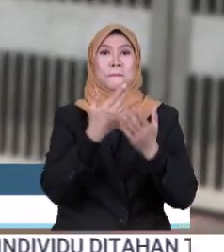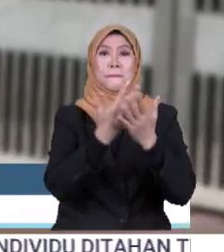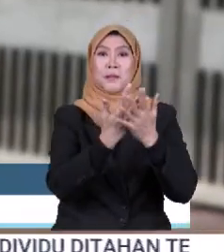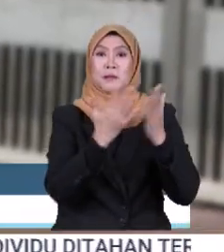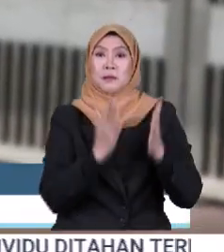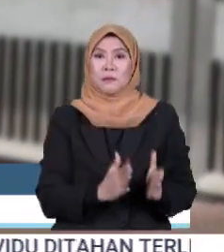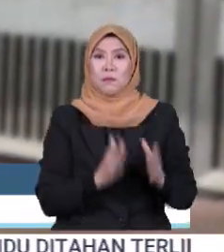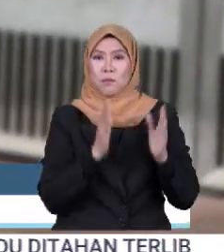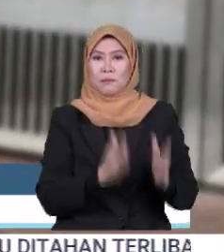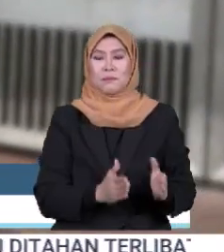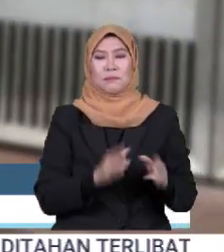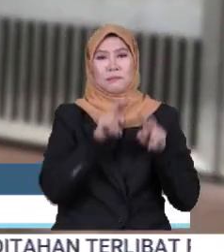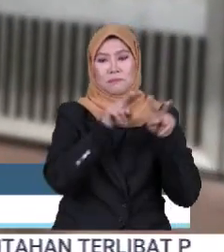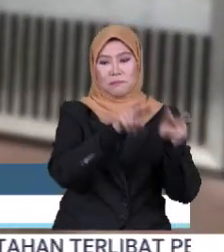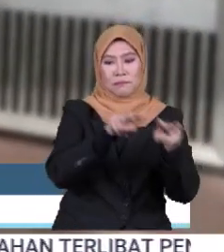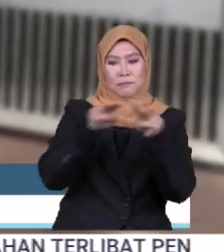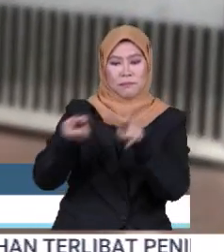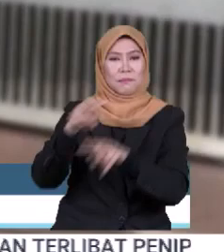oleh pegawai parol.